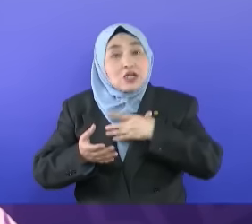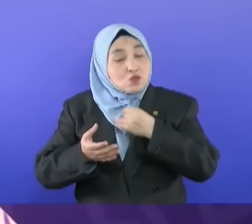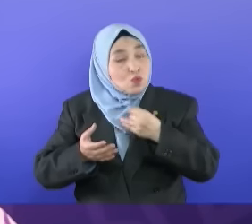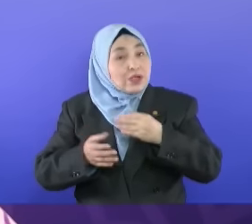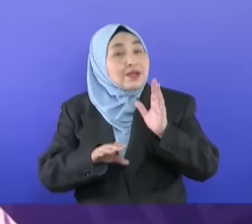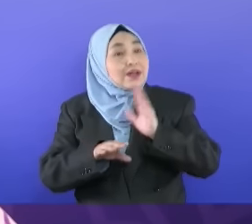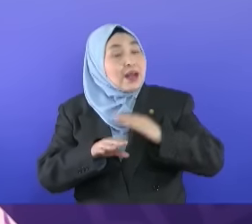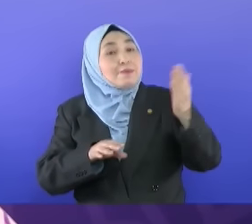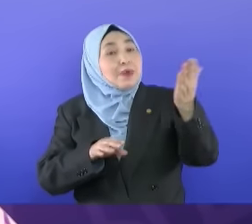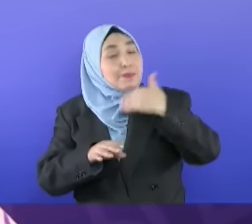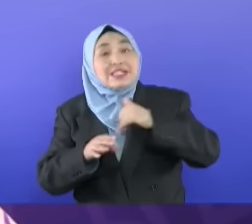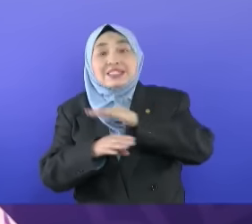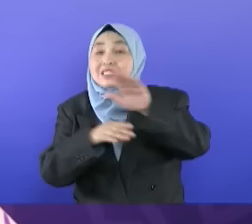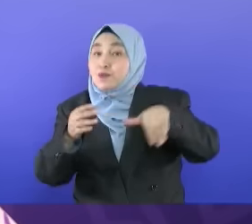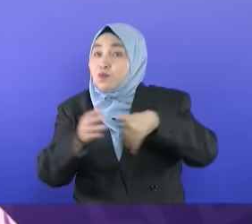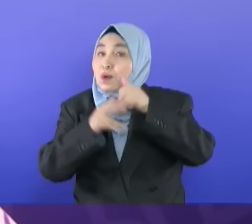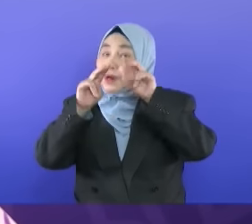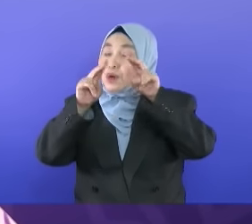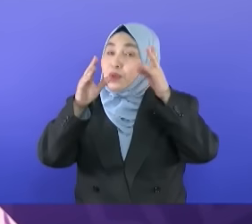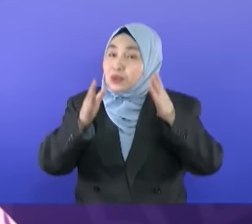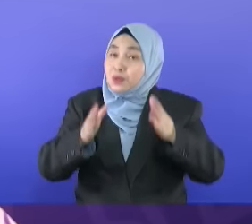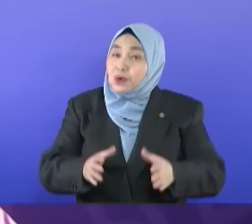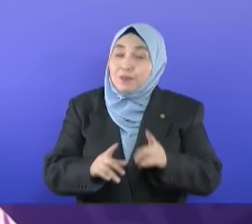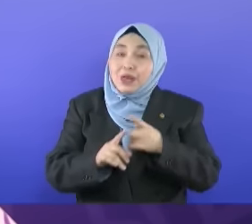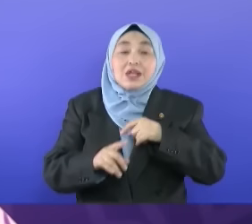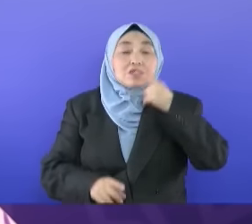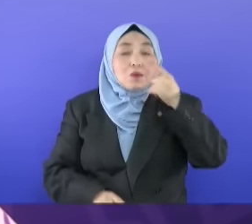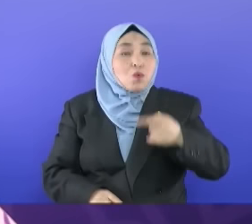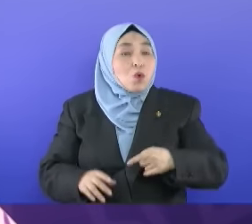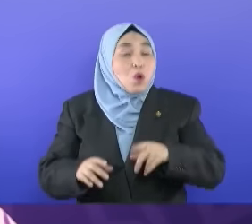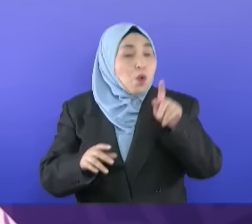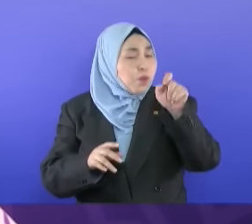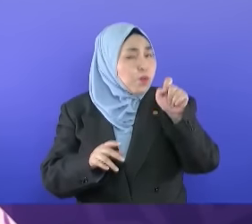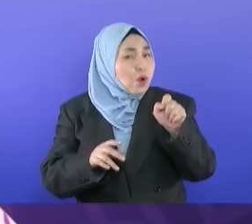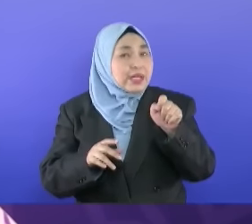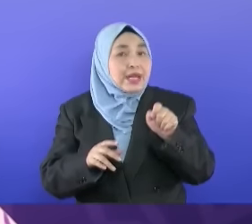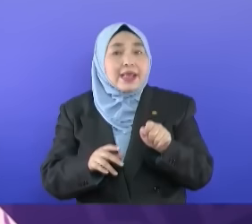kepada semua penduduk-penonton beda sebuah